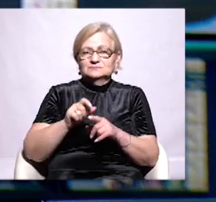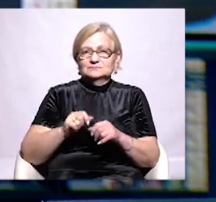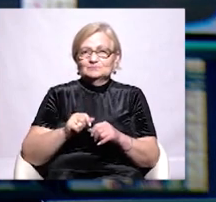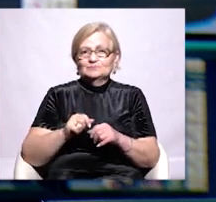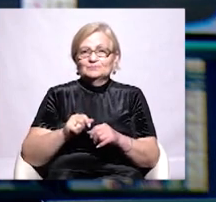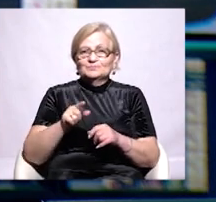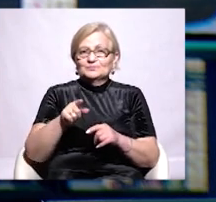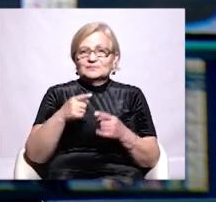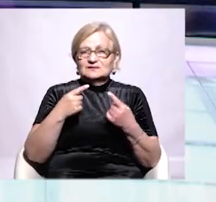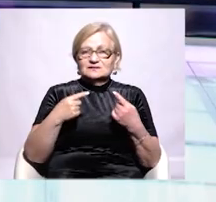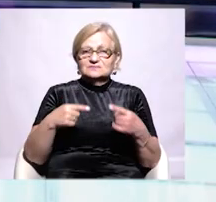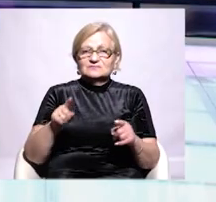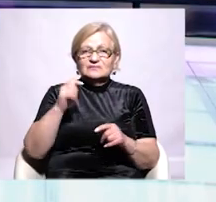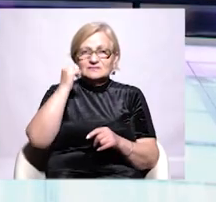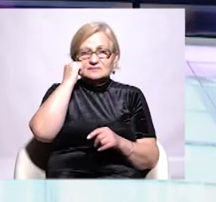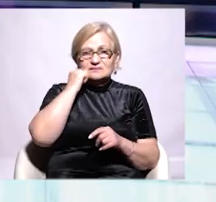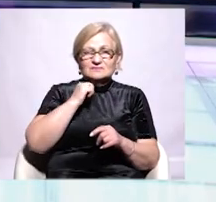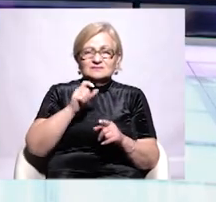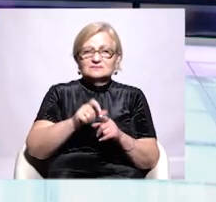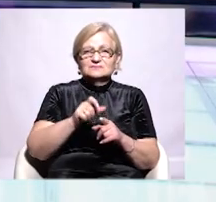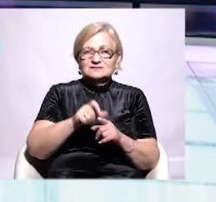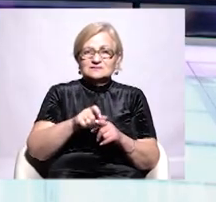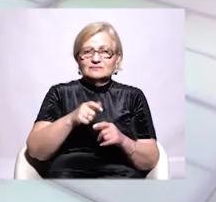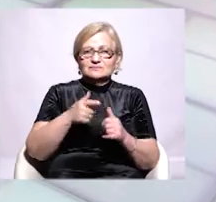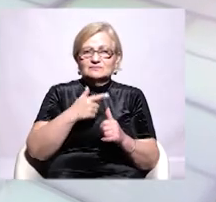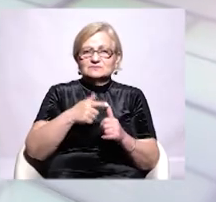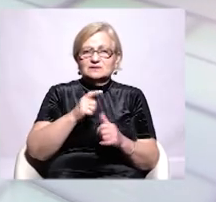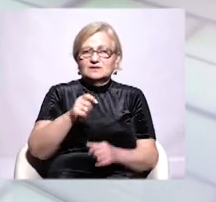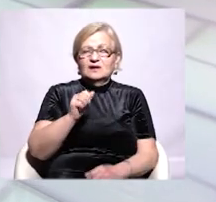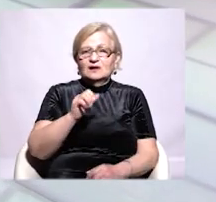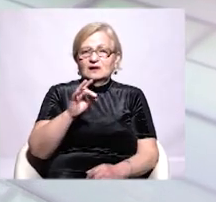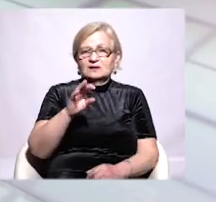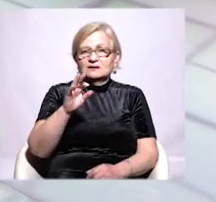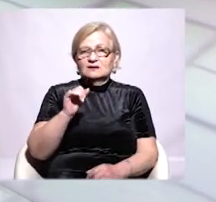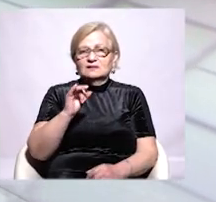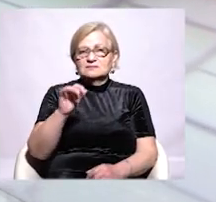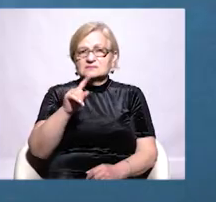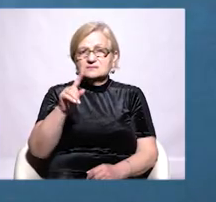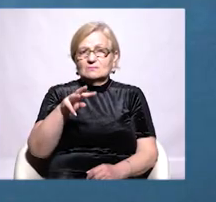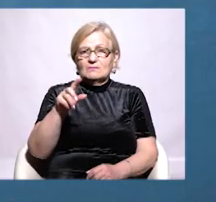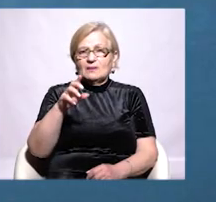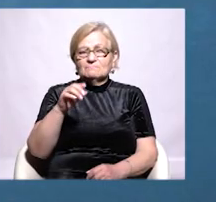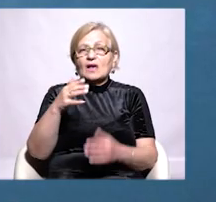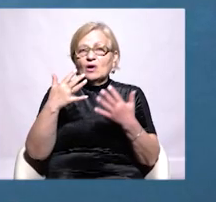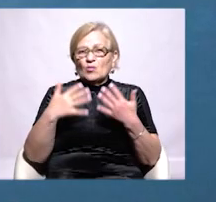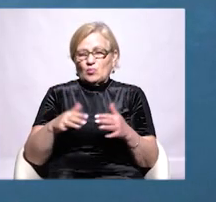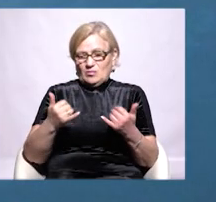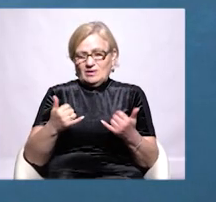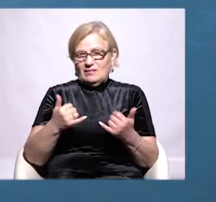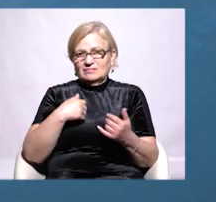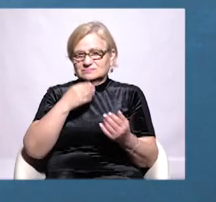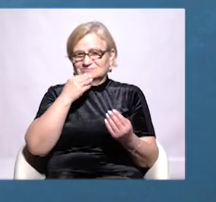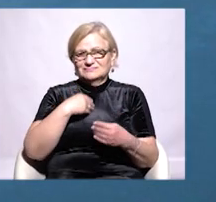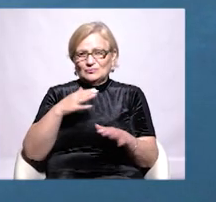სხვანაირად ამ მოძველებულ ფორმებს ჩვენ არქაიზმებს ვეძახით. Არქაიზმები, ეს არის ხმარებიდან გასული სიტყვები